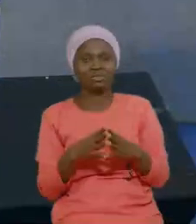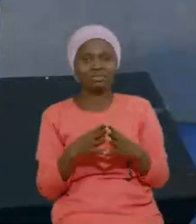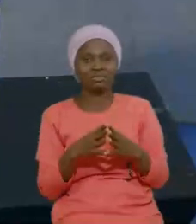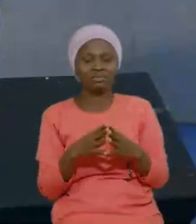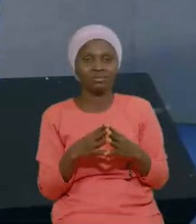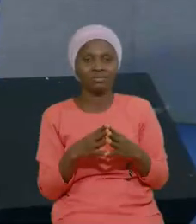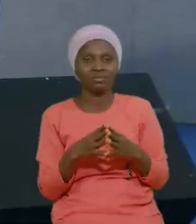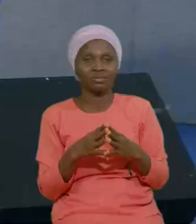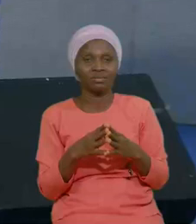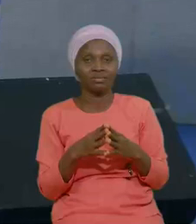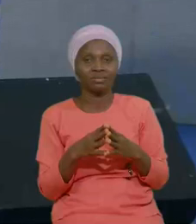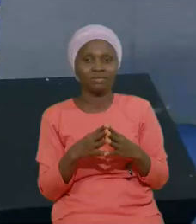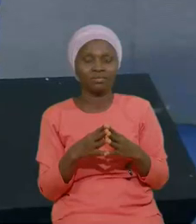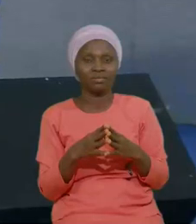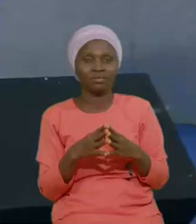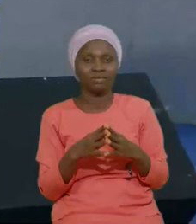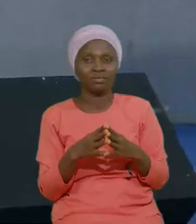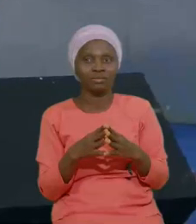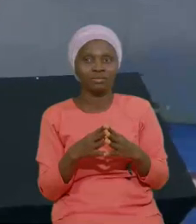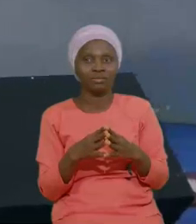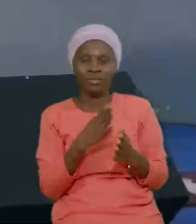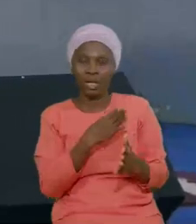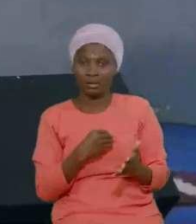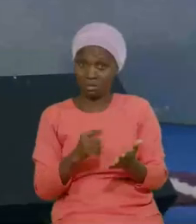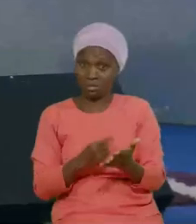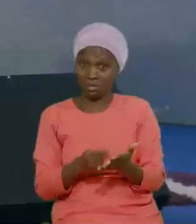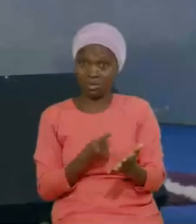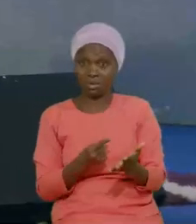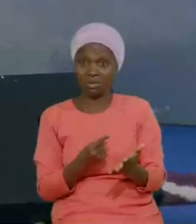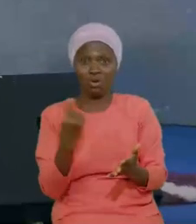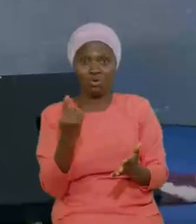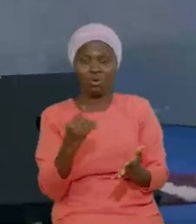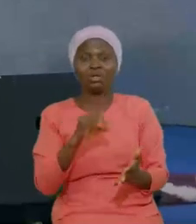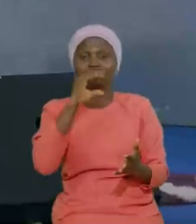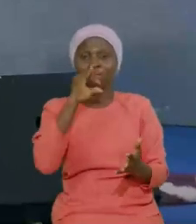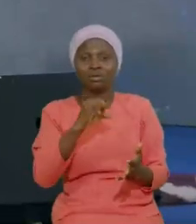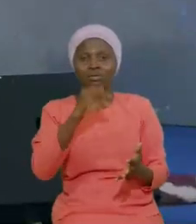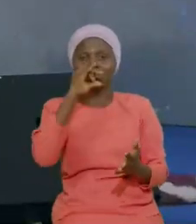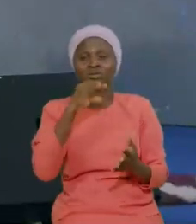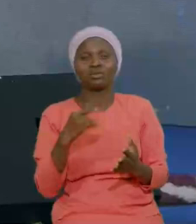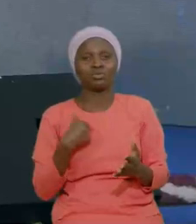Et la seule chose qu'on connaît, la seule chose à laquelle on pense, je mange.